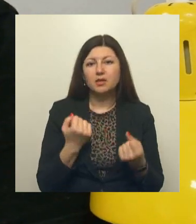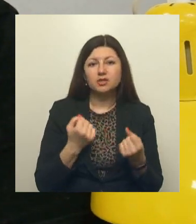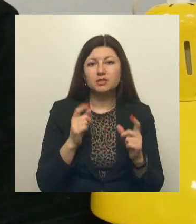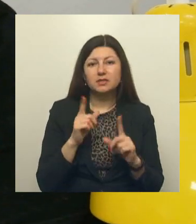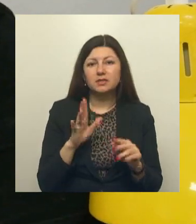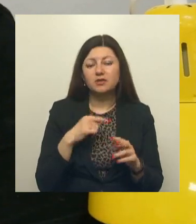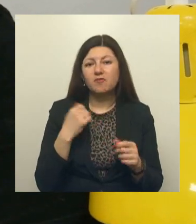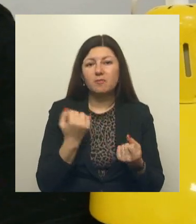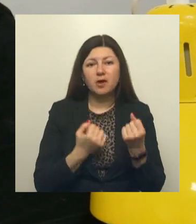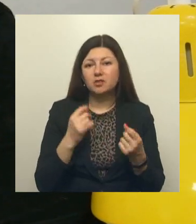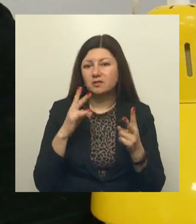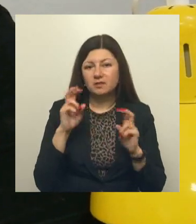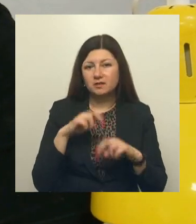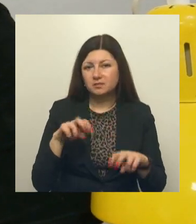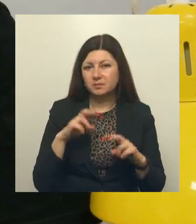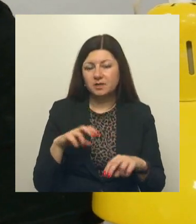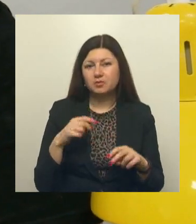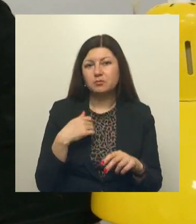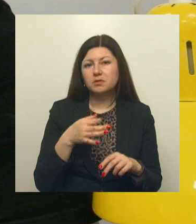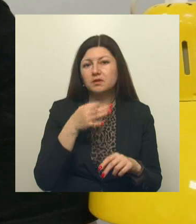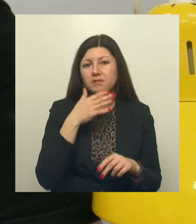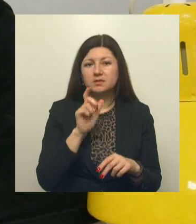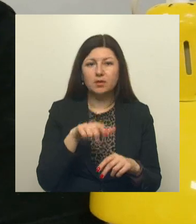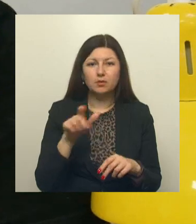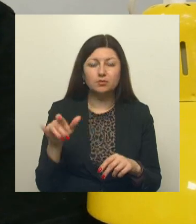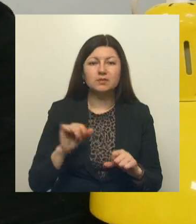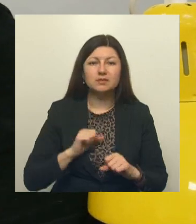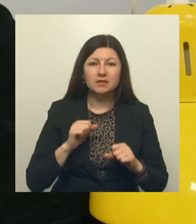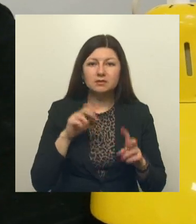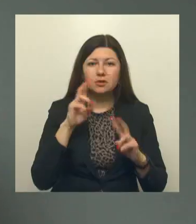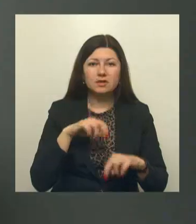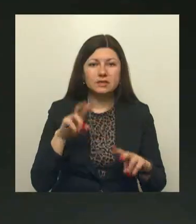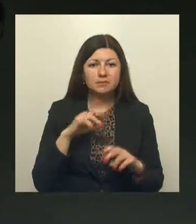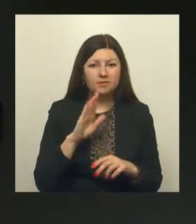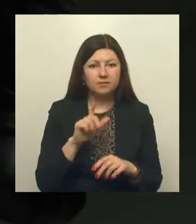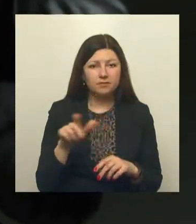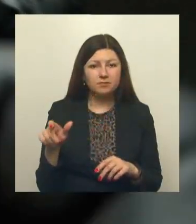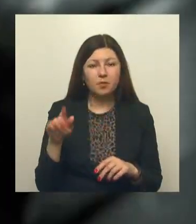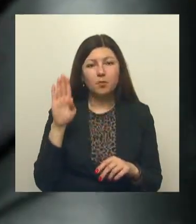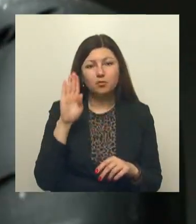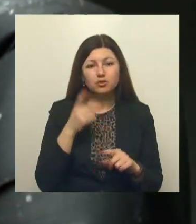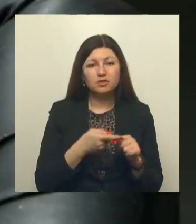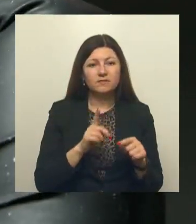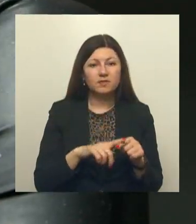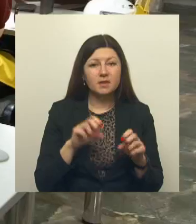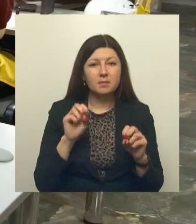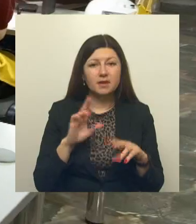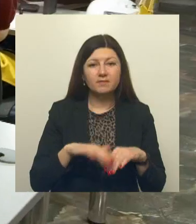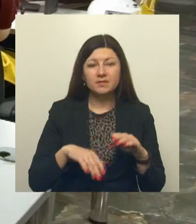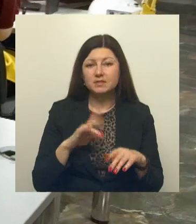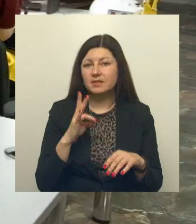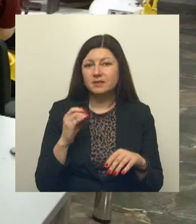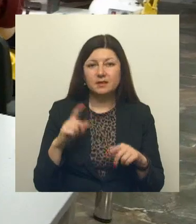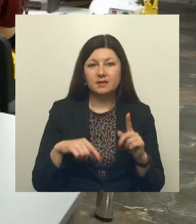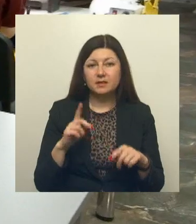не разбираюсь, но стараюсь, как бы, мне нравятся люди и стараюсь разбираться в них. Мужчины в этой профессии уже не редкость, но